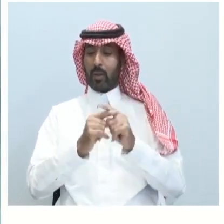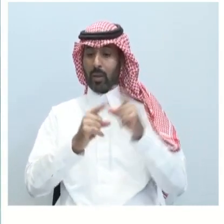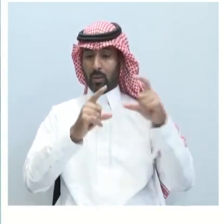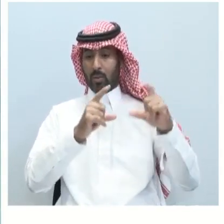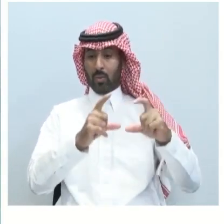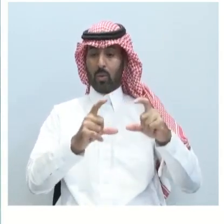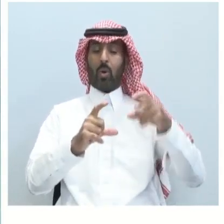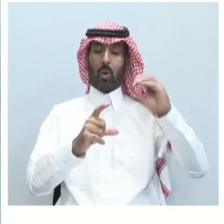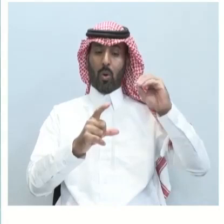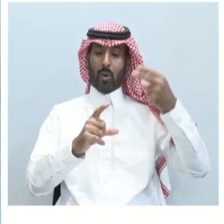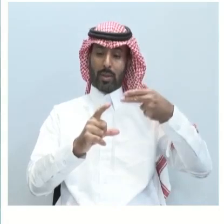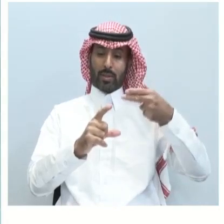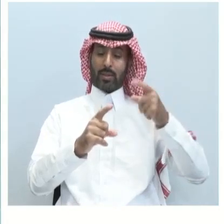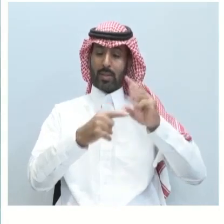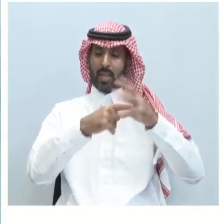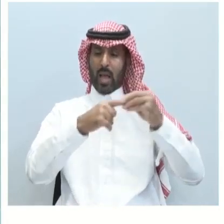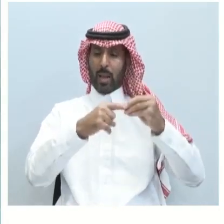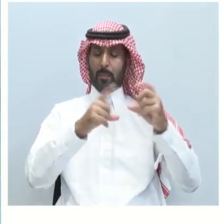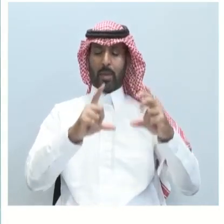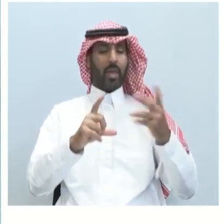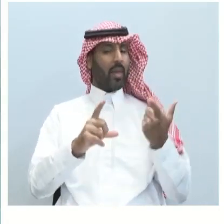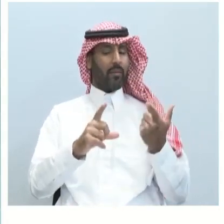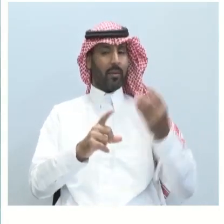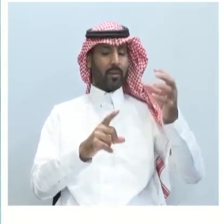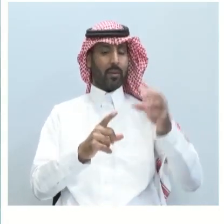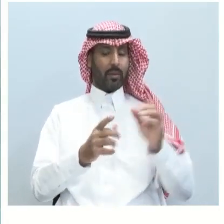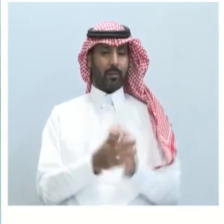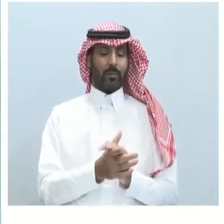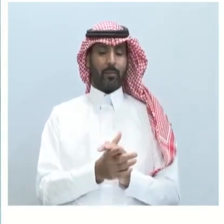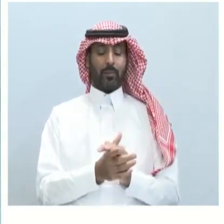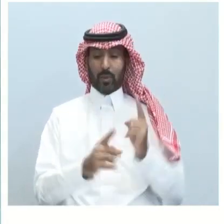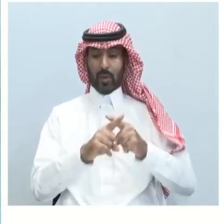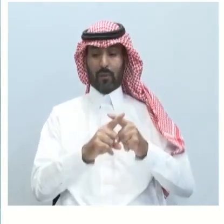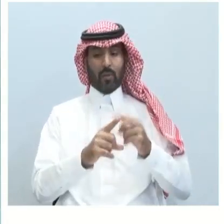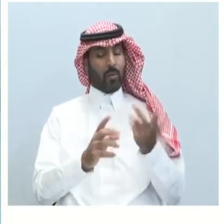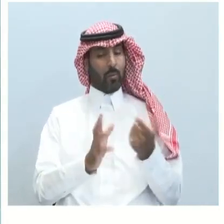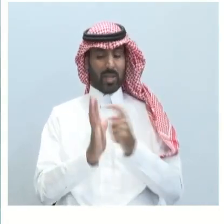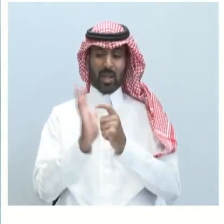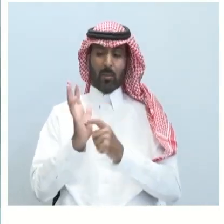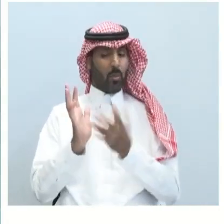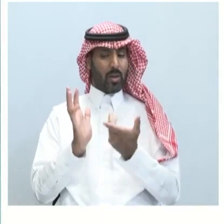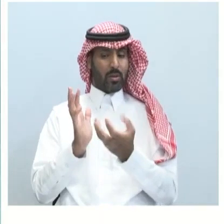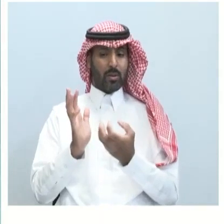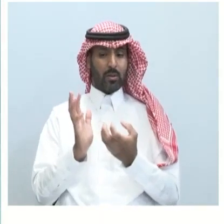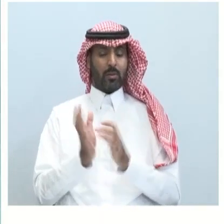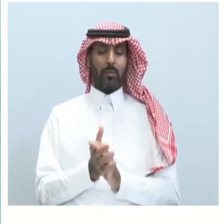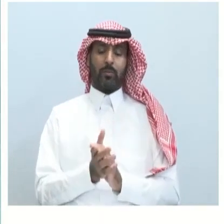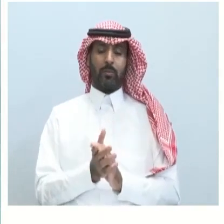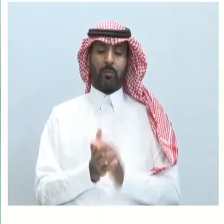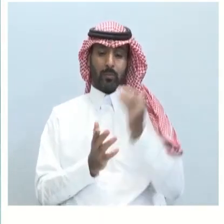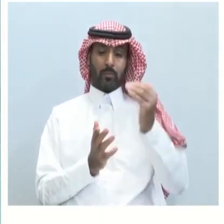مين ال oh سالب طيب كيف جت هذه هذا القانون بنشوفه مع بعض